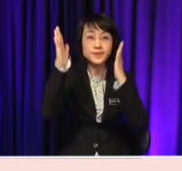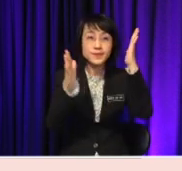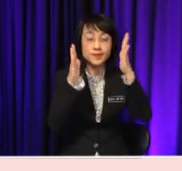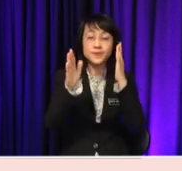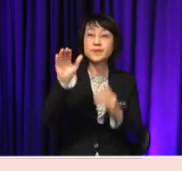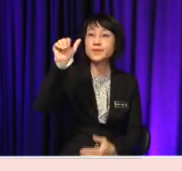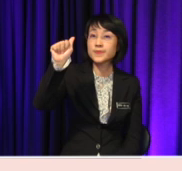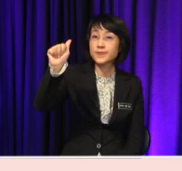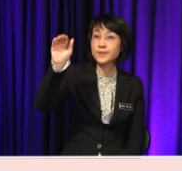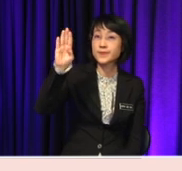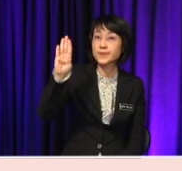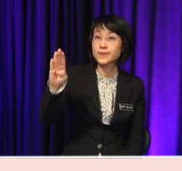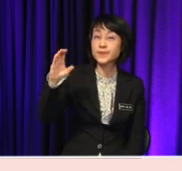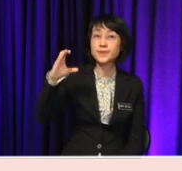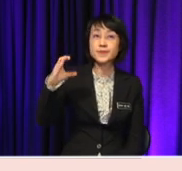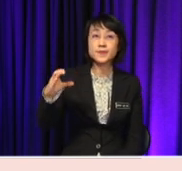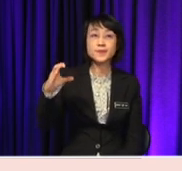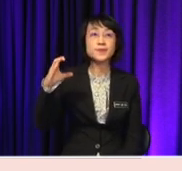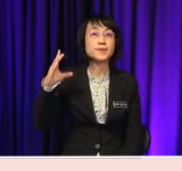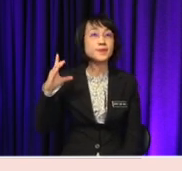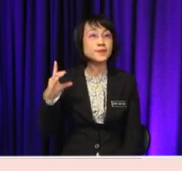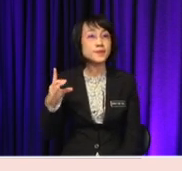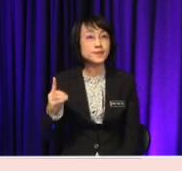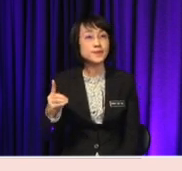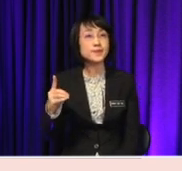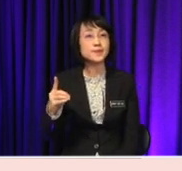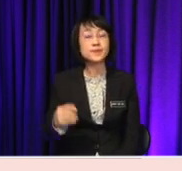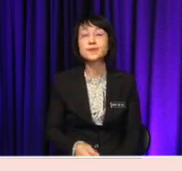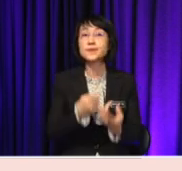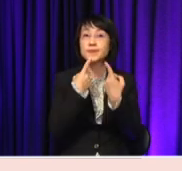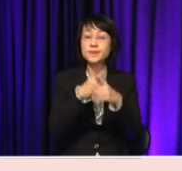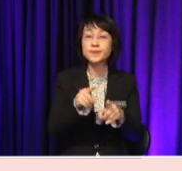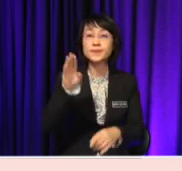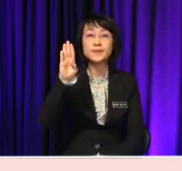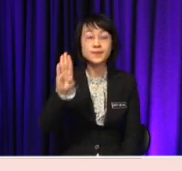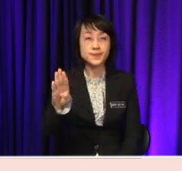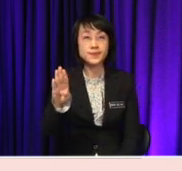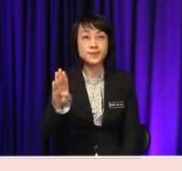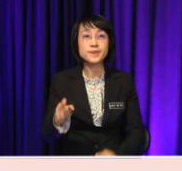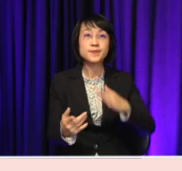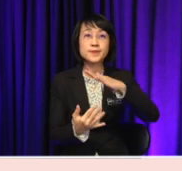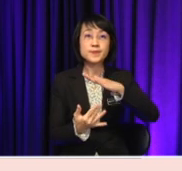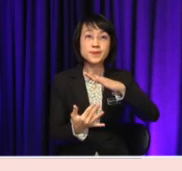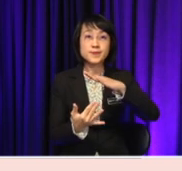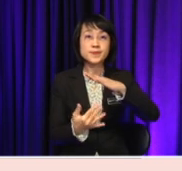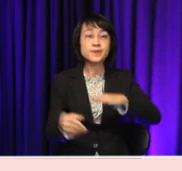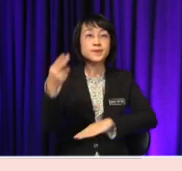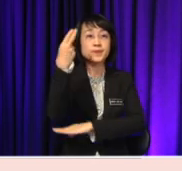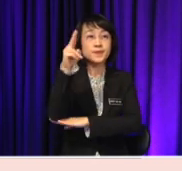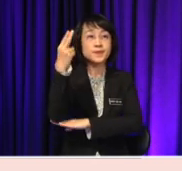bahan api fosil di pembebasan gas klorofloro karbon jawabannya pembakaran kawasan hutan